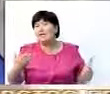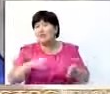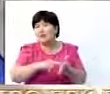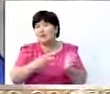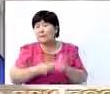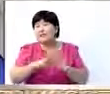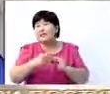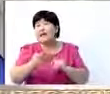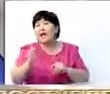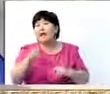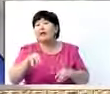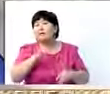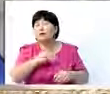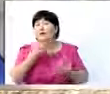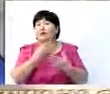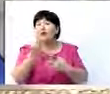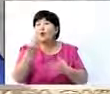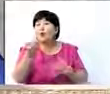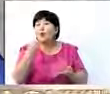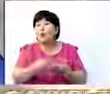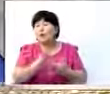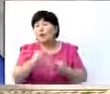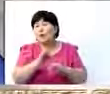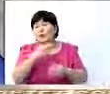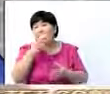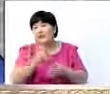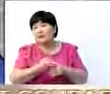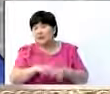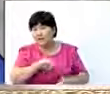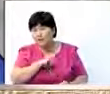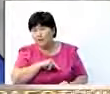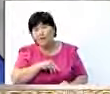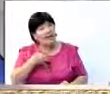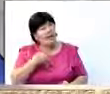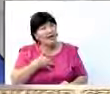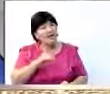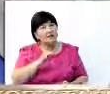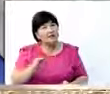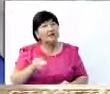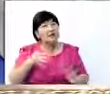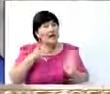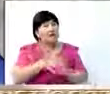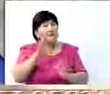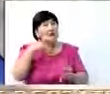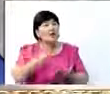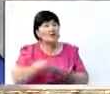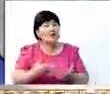Сельские акимы будут работать со своим бюджетом. Им разъяснили ответственность этой работы, важность эффективного освоения бюджета.